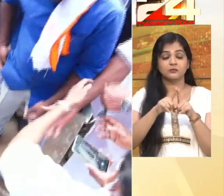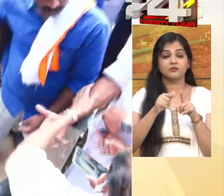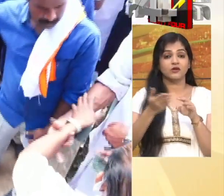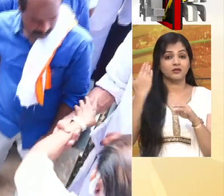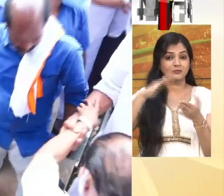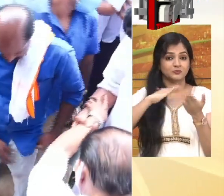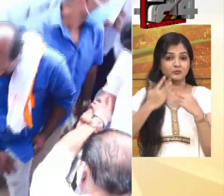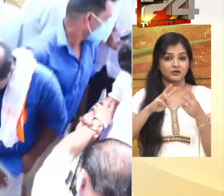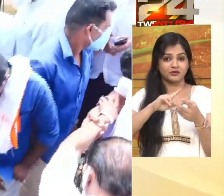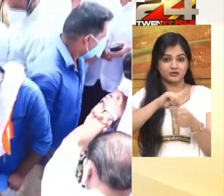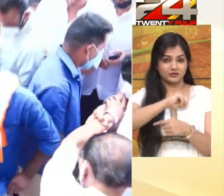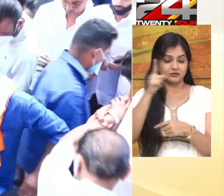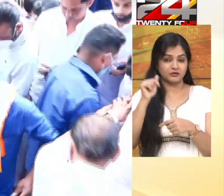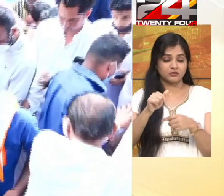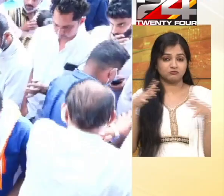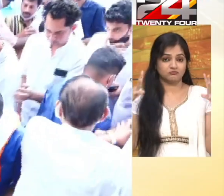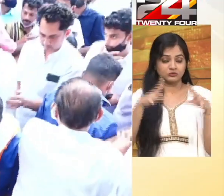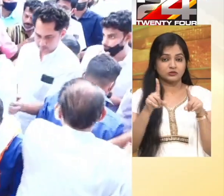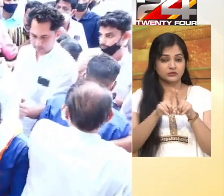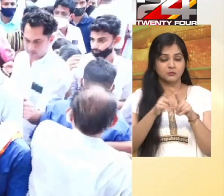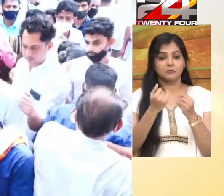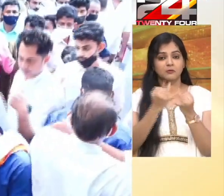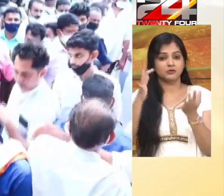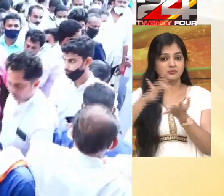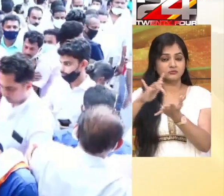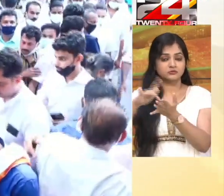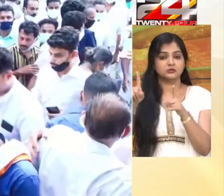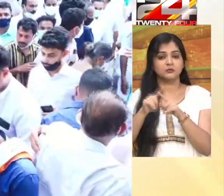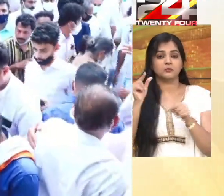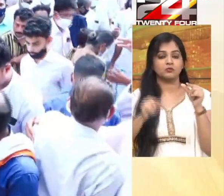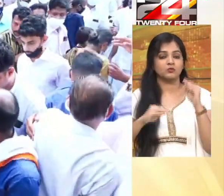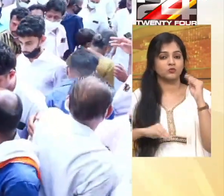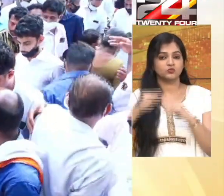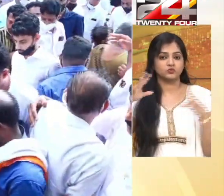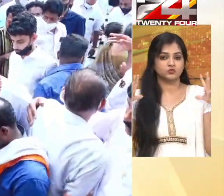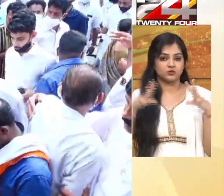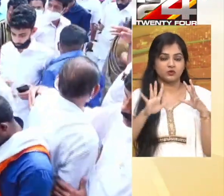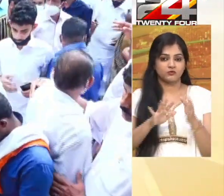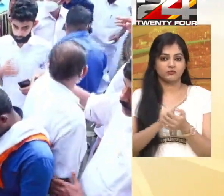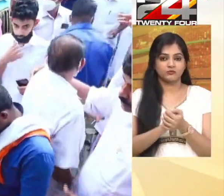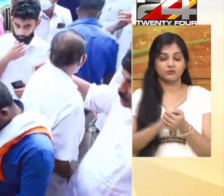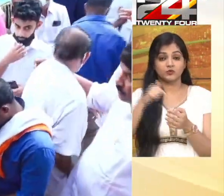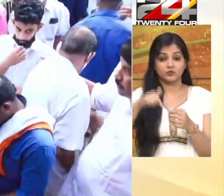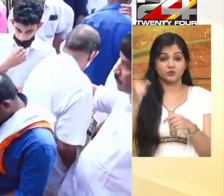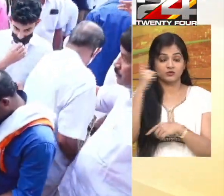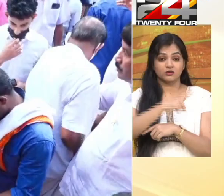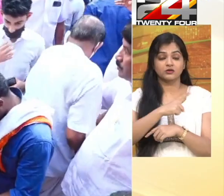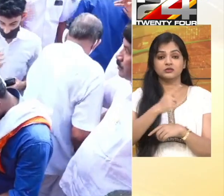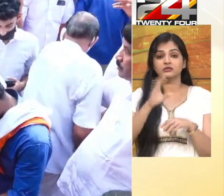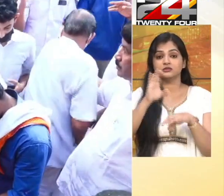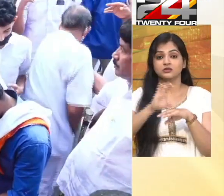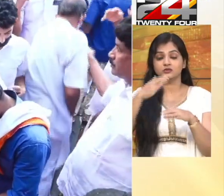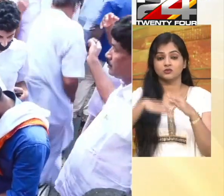ആൾക്കൂട്ടം ഇന്നും പലയിടങ്ങളിലും ഉണ്ടായിരുന്നതാണ് ഏറ്റവും പ്രധാനപ്പെട്ട കാര്യം. പക്ഷേ ഇന്ന് പള്ളിക്കകത്തേക്ക് അധികം ആളുകൾ എത്തരുതെന്ന നിർദ്ദേശം